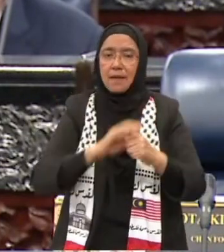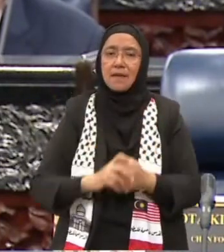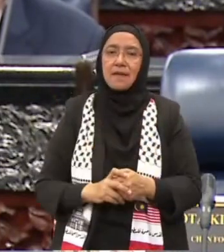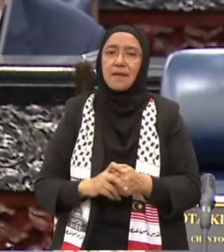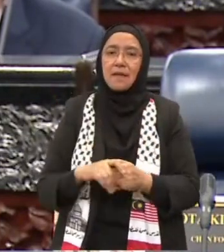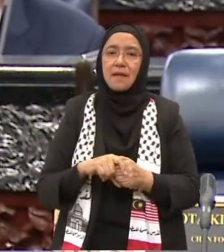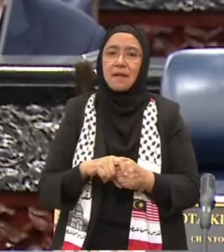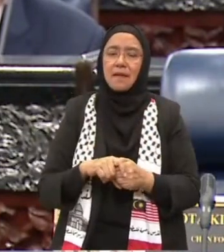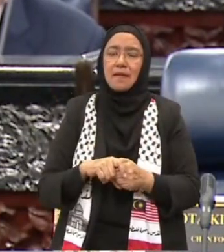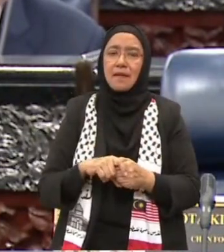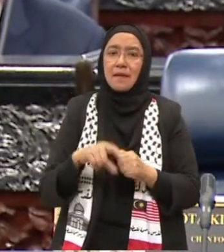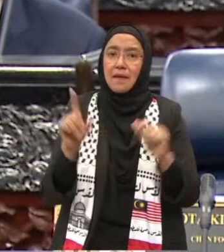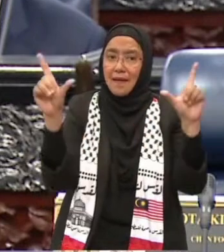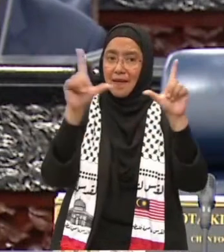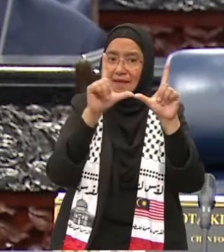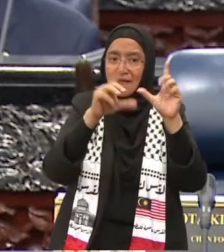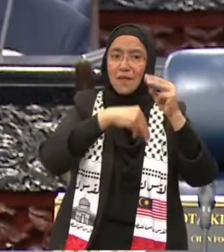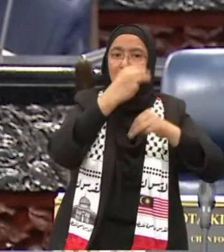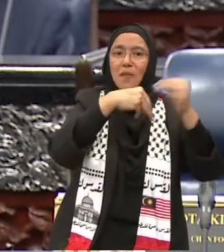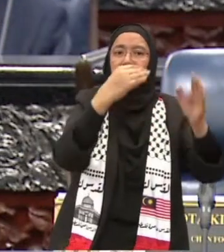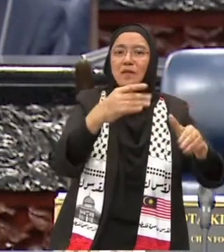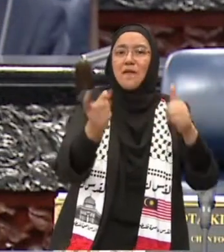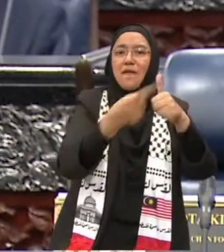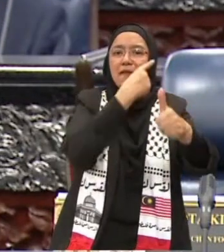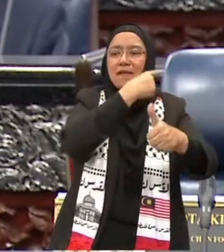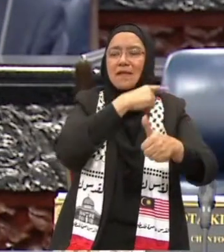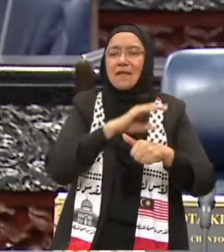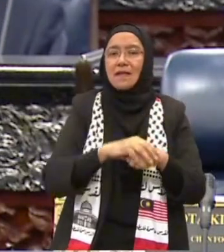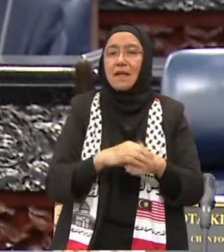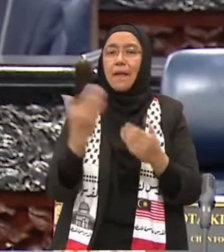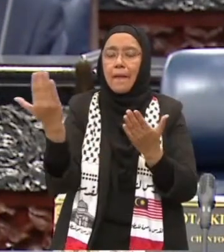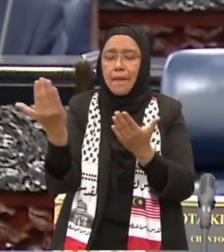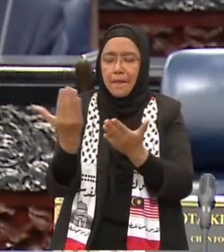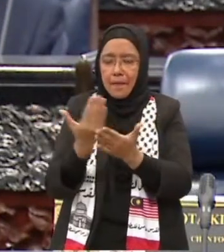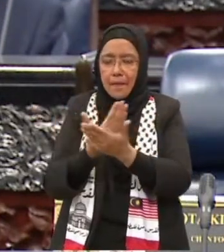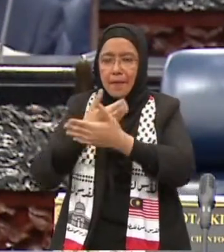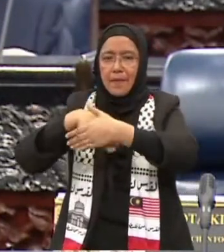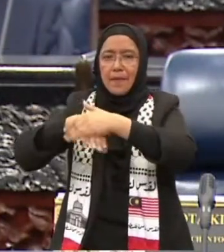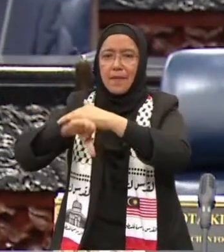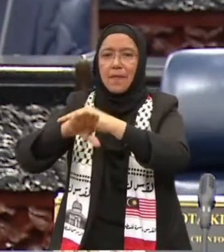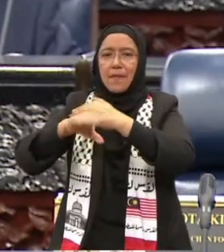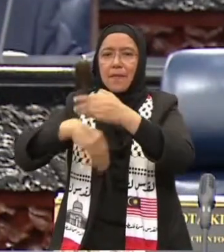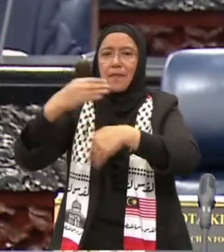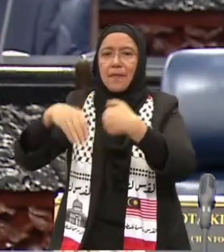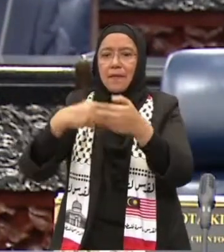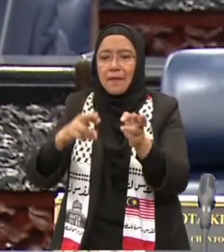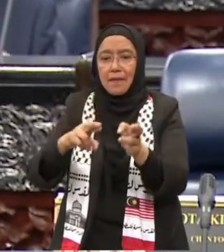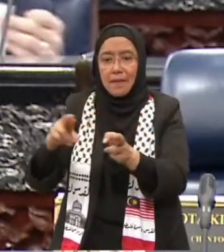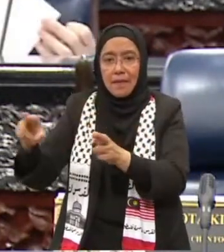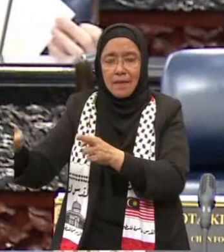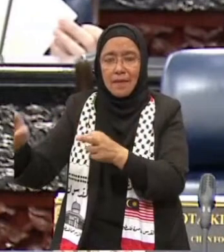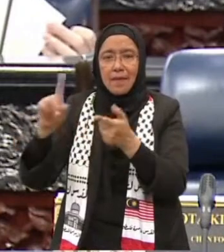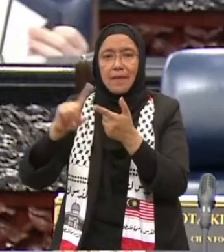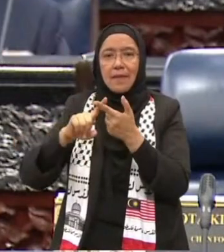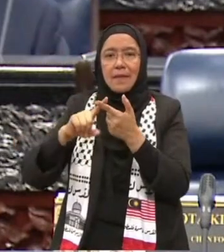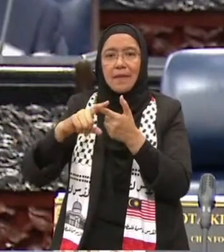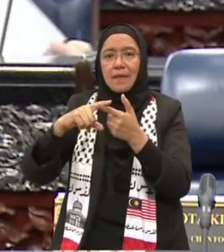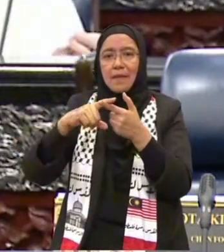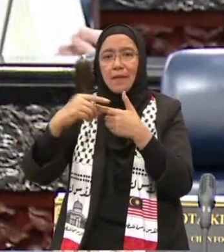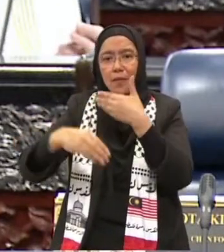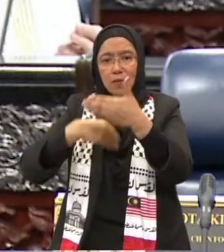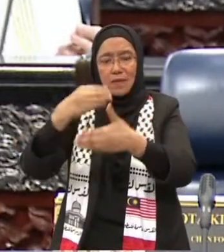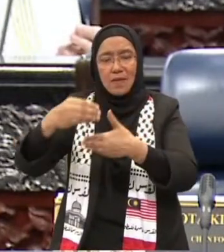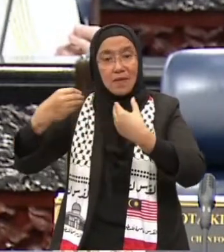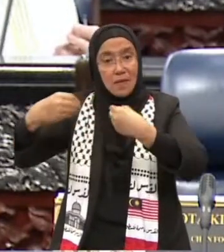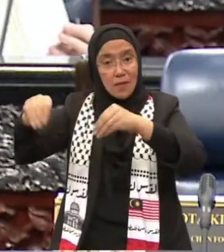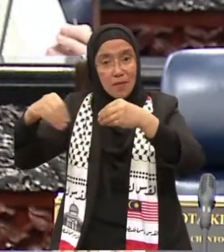Development license itu barulah dia memasuki proses merancang dan kemudiannya untuk menjual dan sebagainya. Maka kawalan